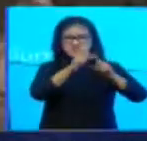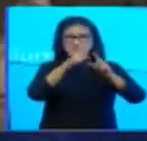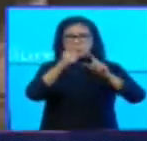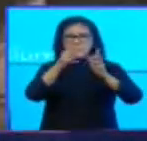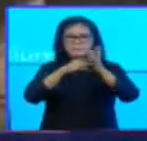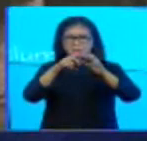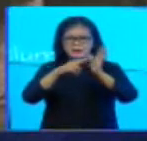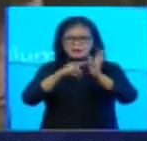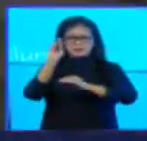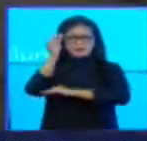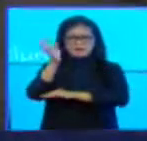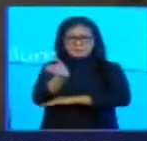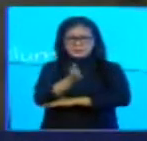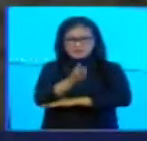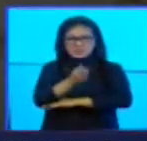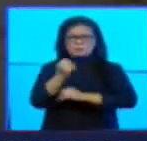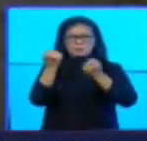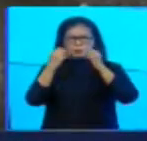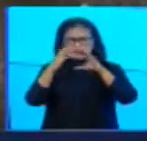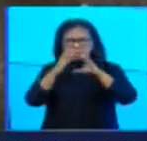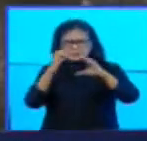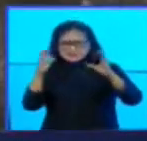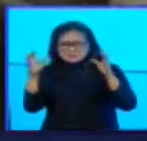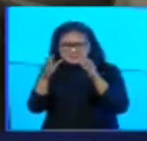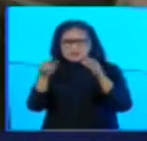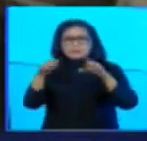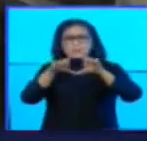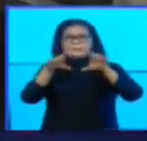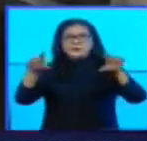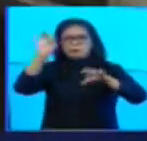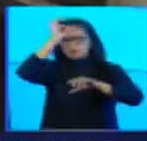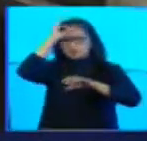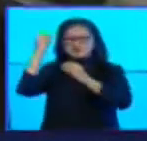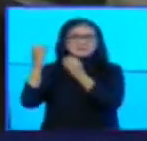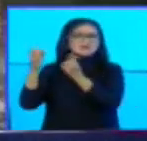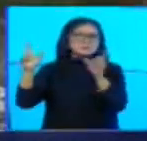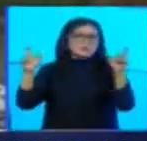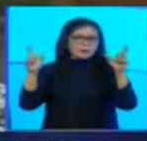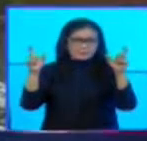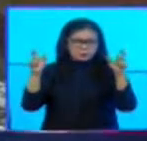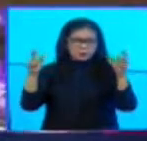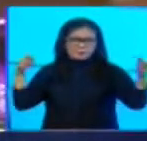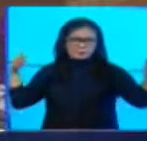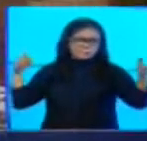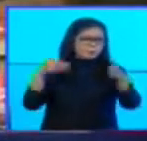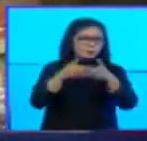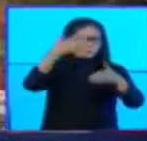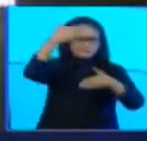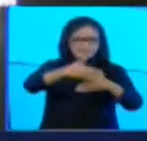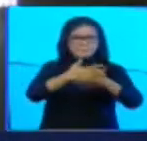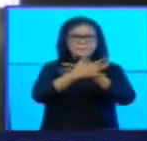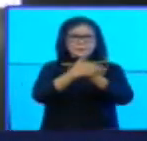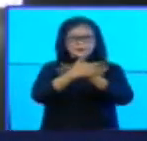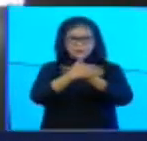Jakarta Barat minibus berplat nomor polisi Cirebon menabrak beton pembatas jalur Bus TransJakarta tidak